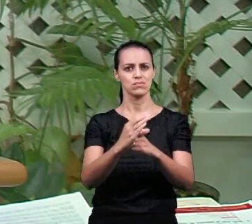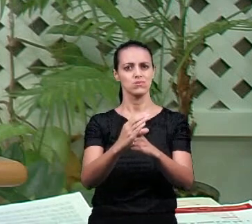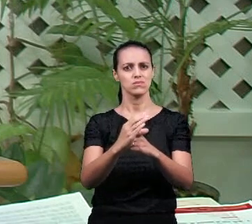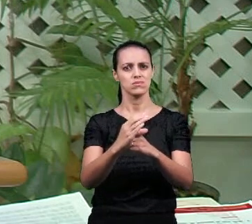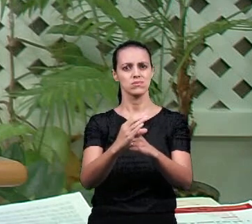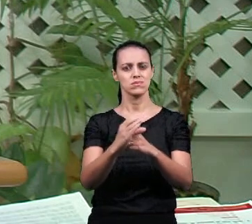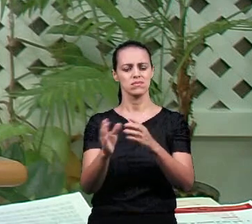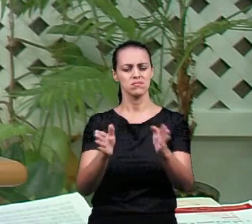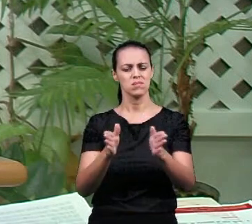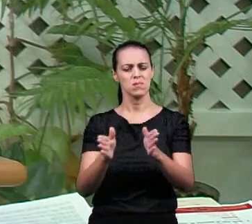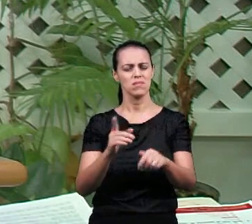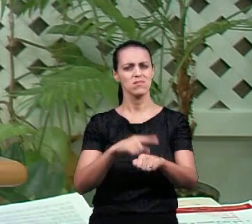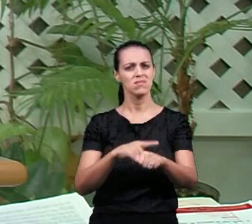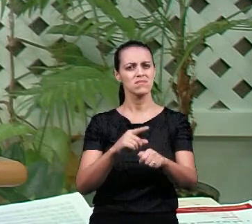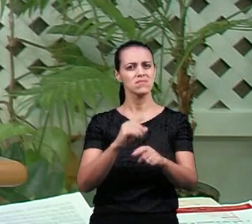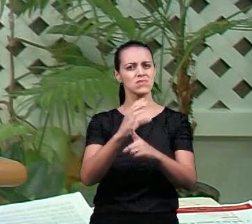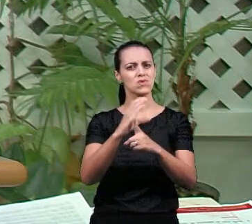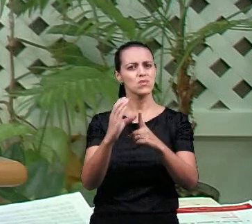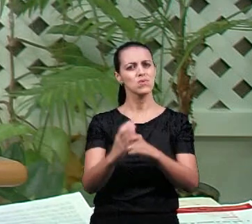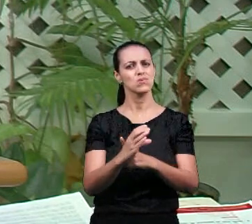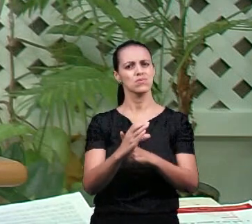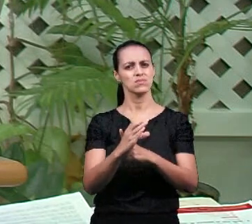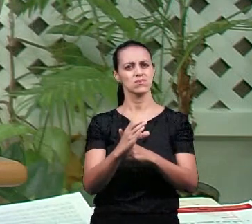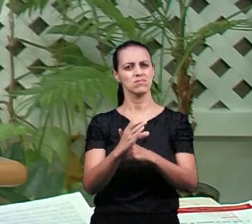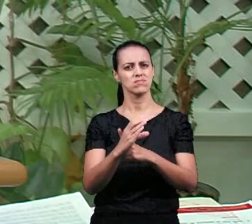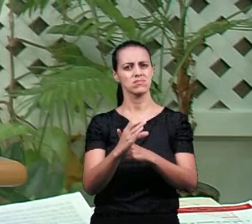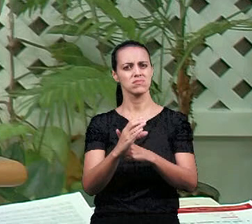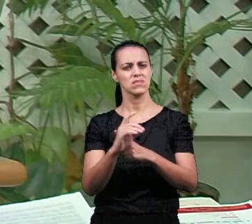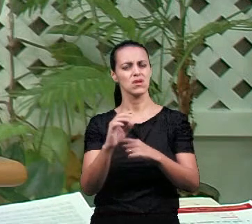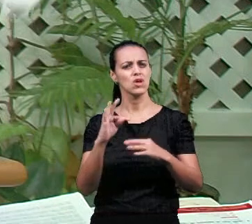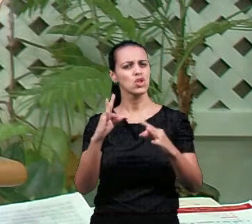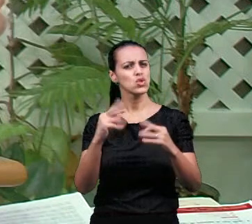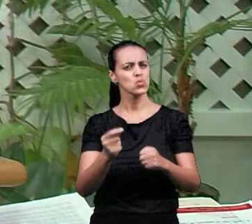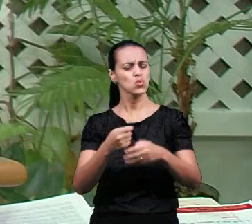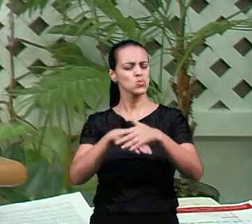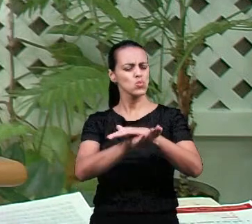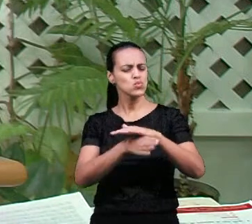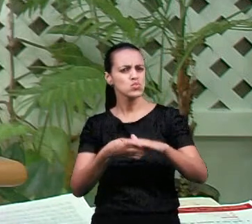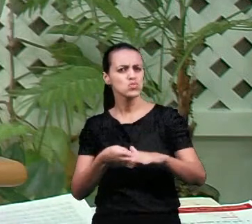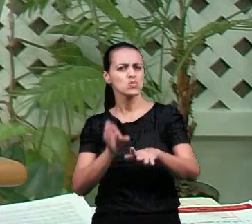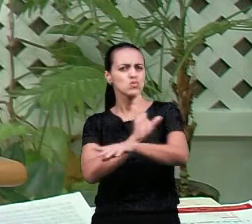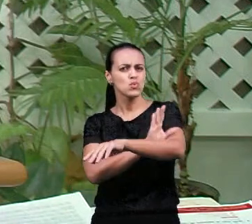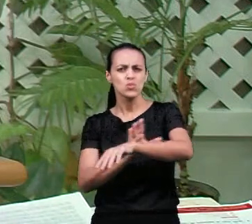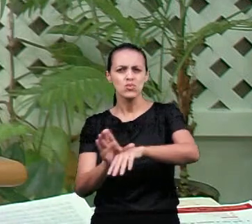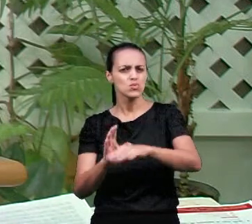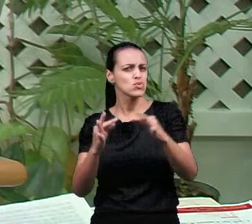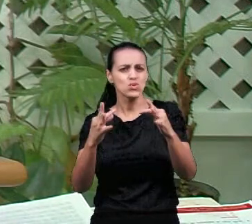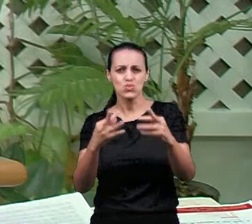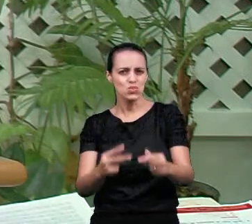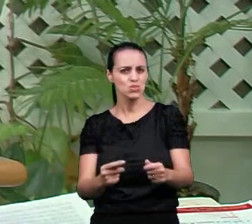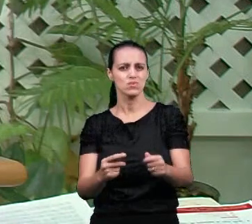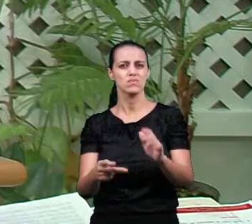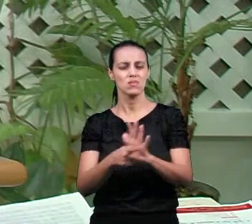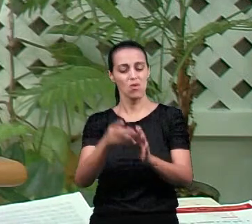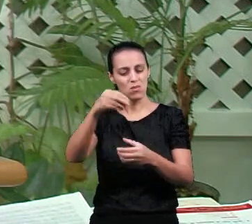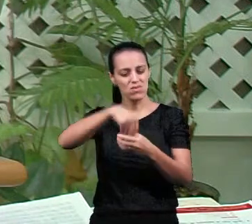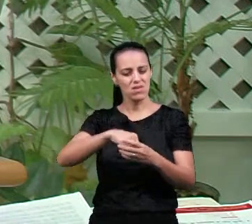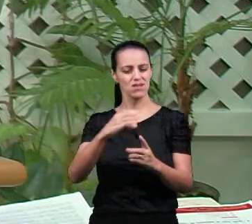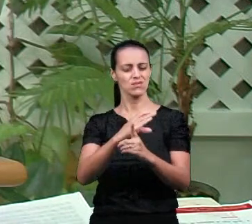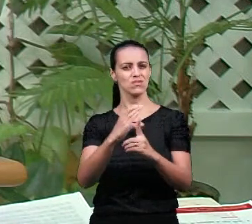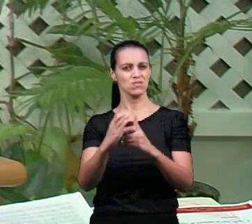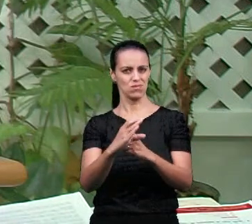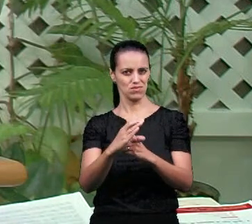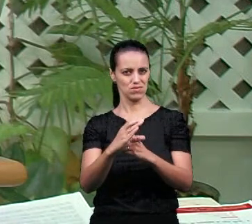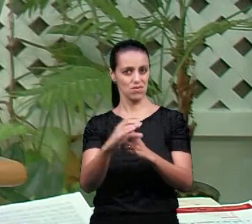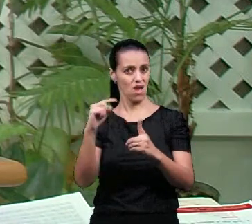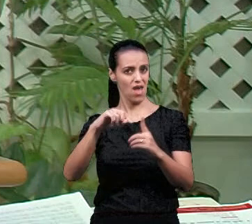culte, qu'étaient les rituels, la liturgie. Donc la